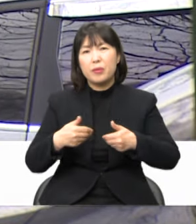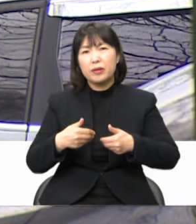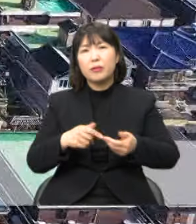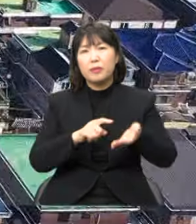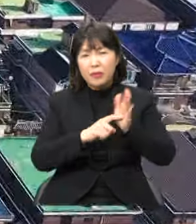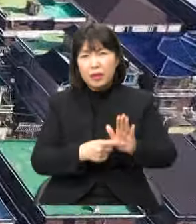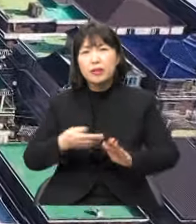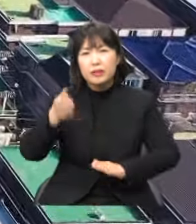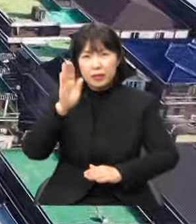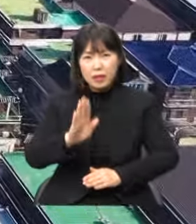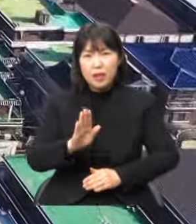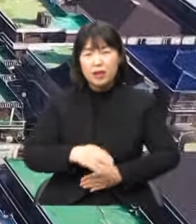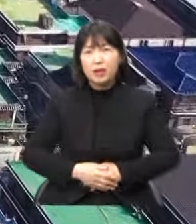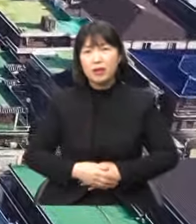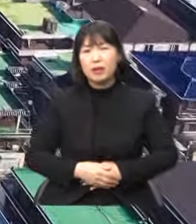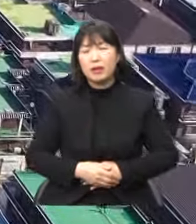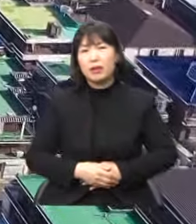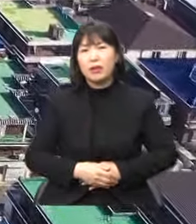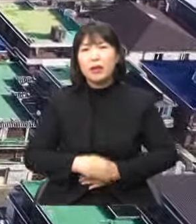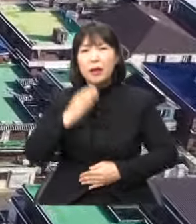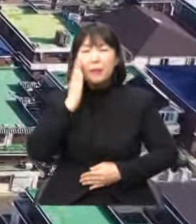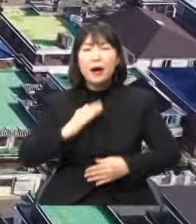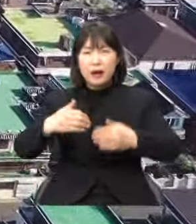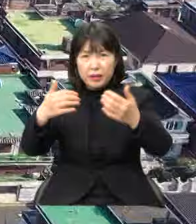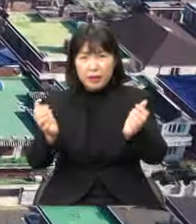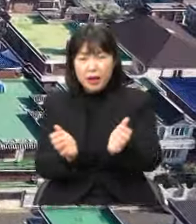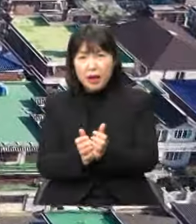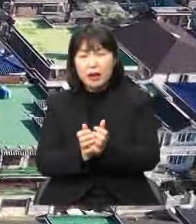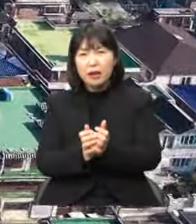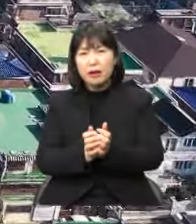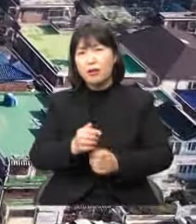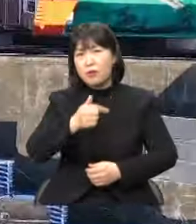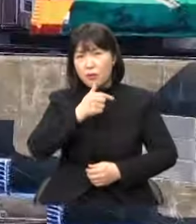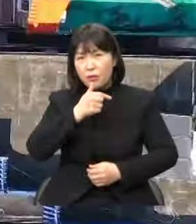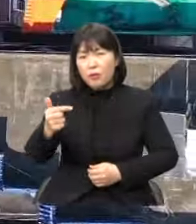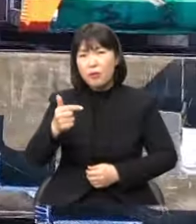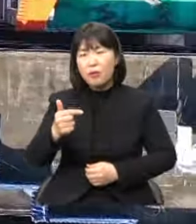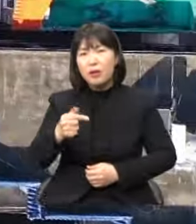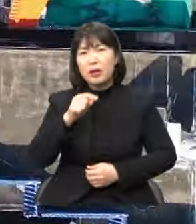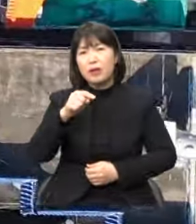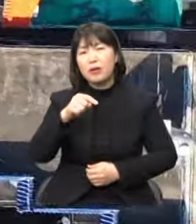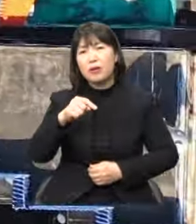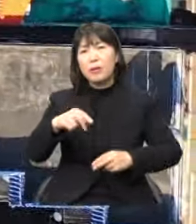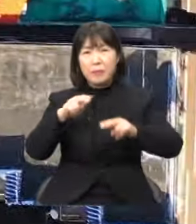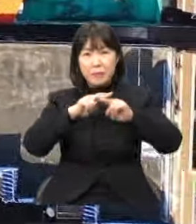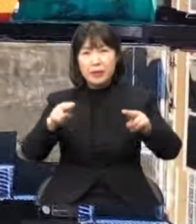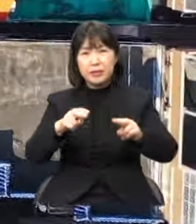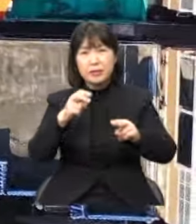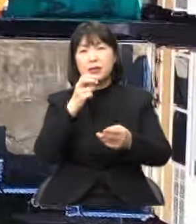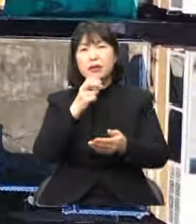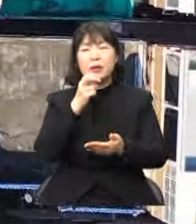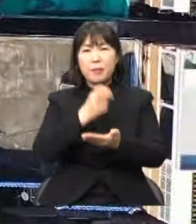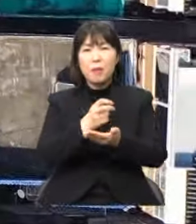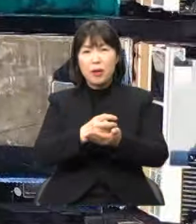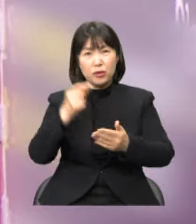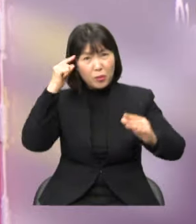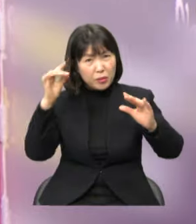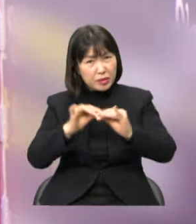제법을 도입했던 민주당이 여소야대 상황에서 여전히 폐지 법안에 동의하기 어려울 것이라는게 전반적인